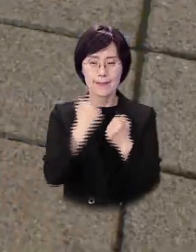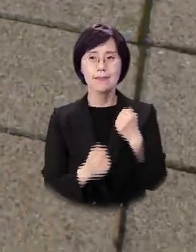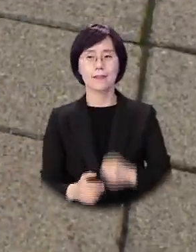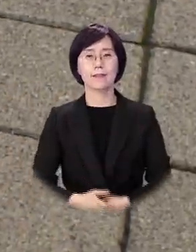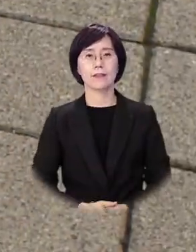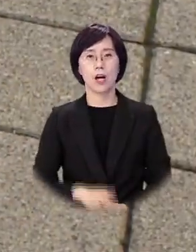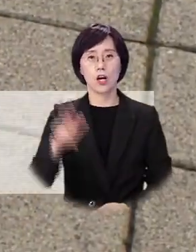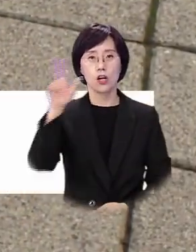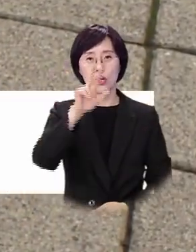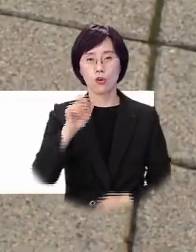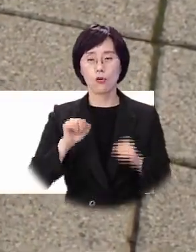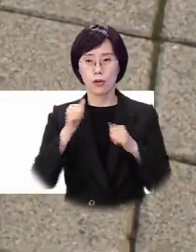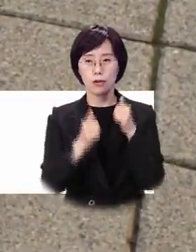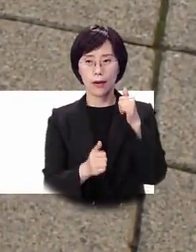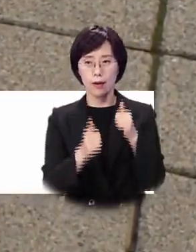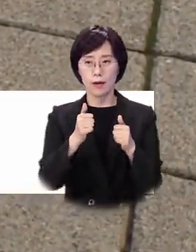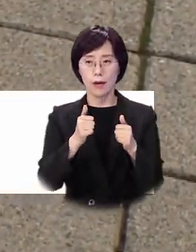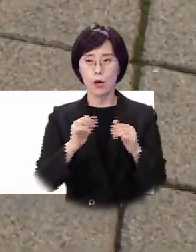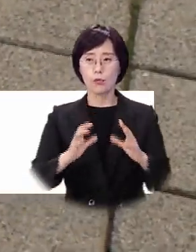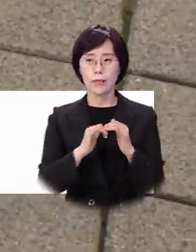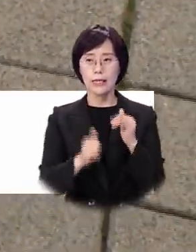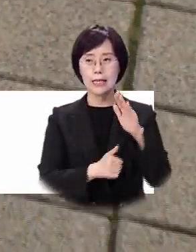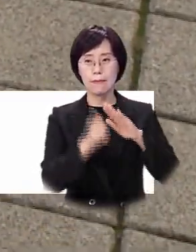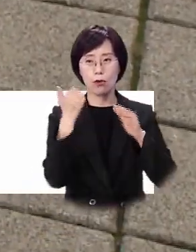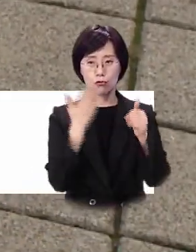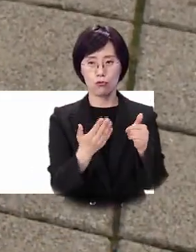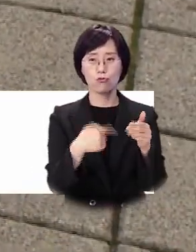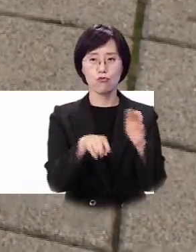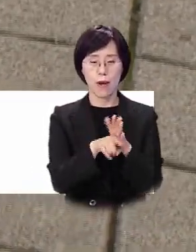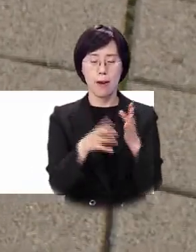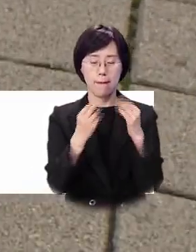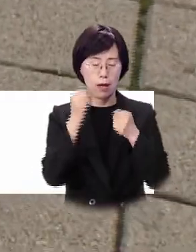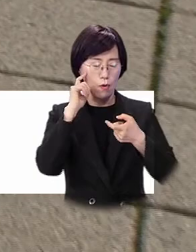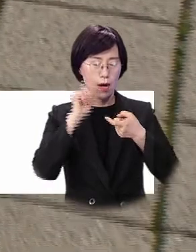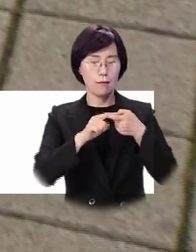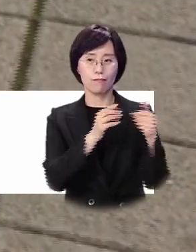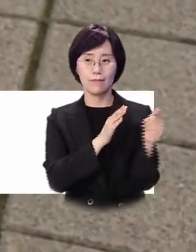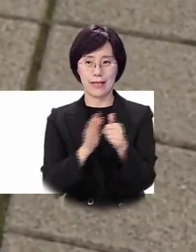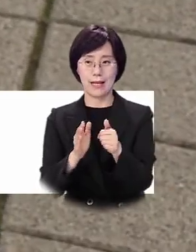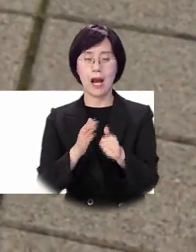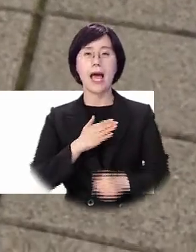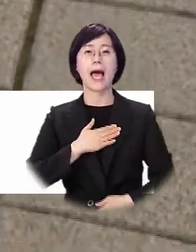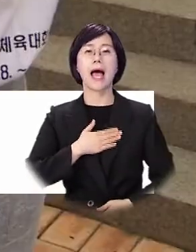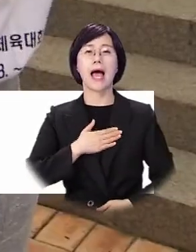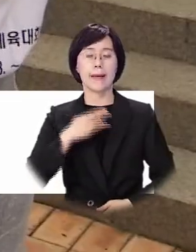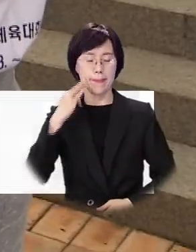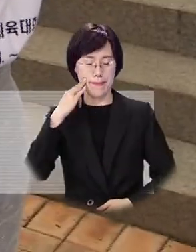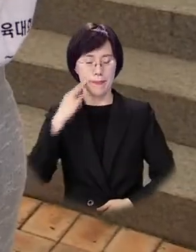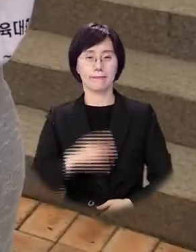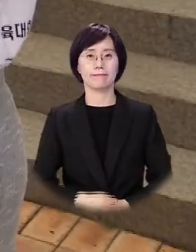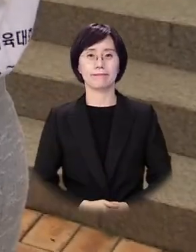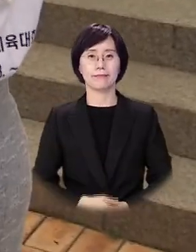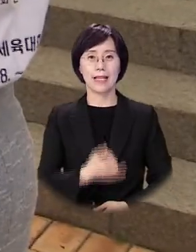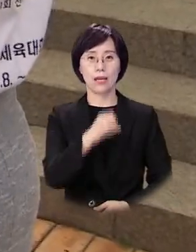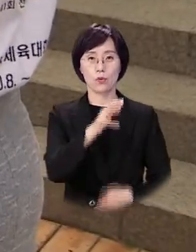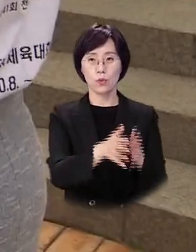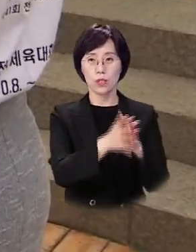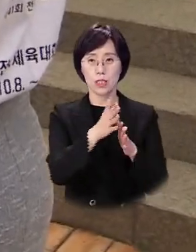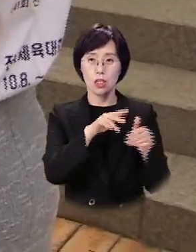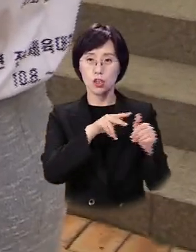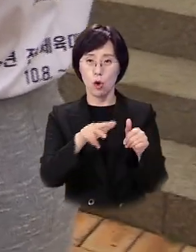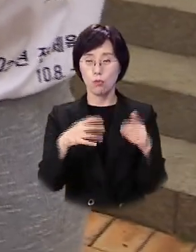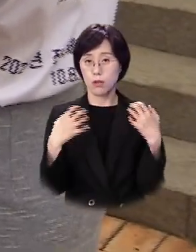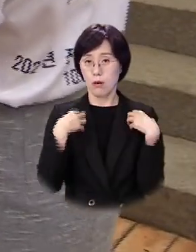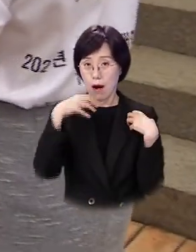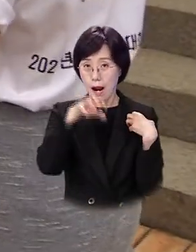이 전국체육대회가 우리 국민들에게 희망을 줄수 있도록 많은 관심 부탁드리겠습니다. 네, 알겠습니다. 세종시